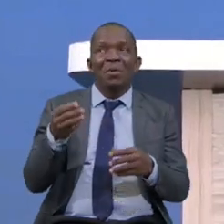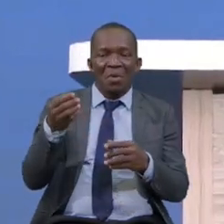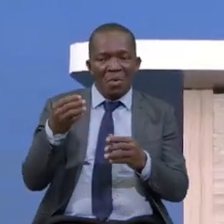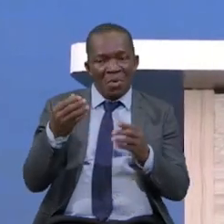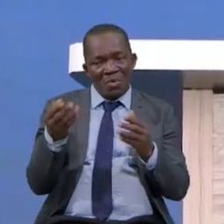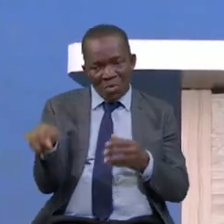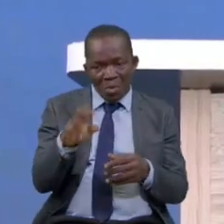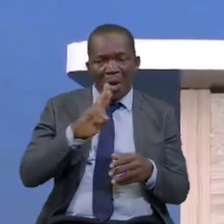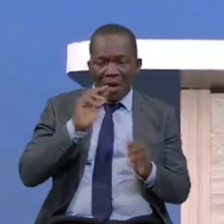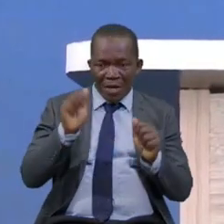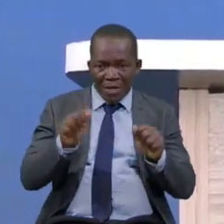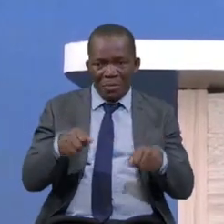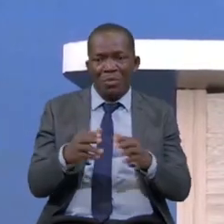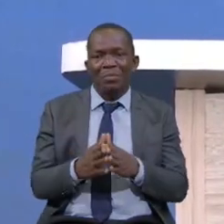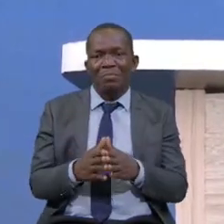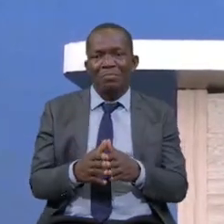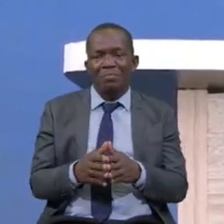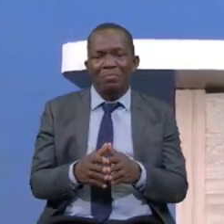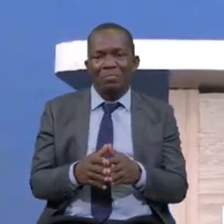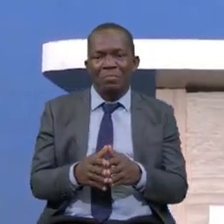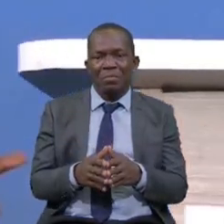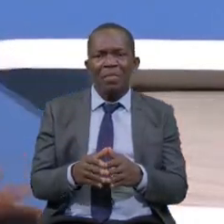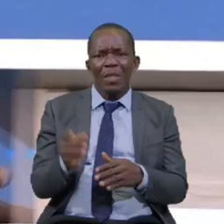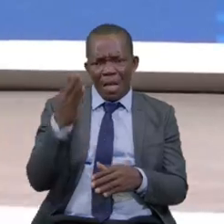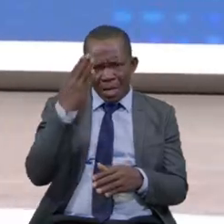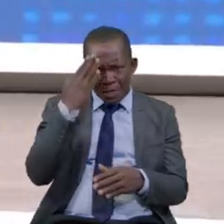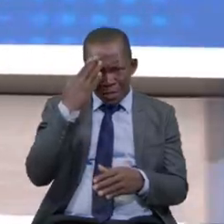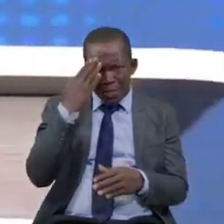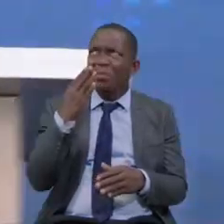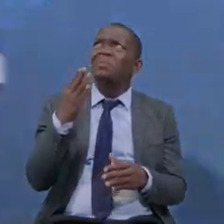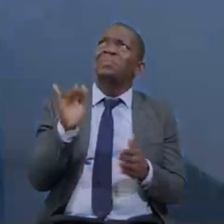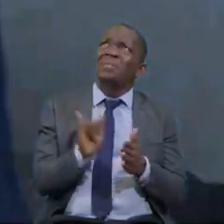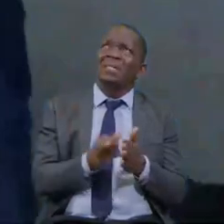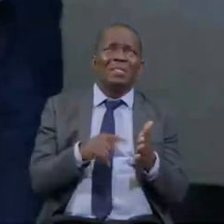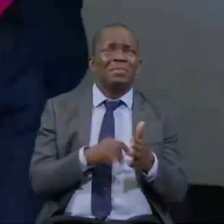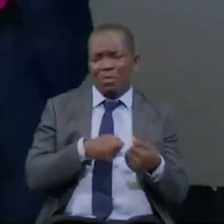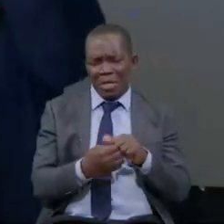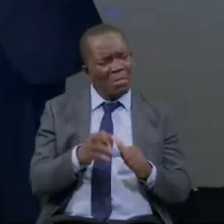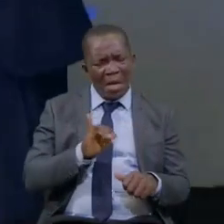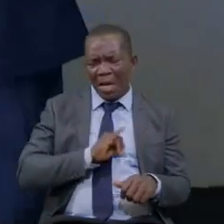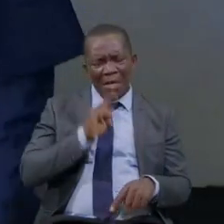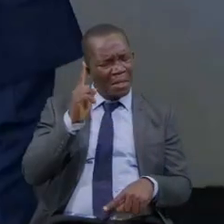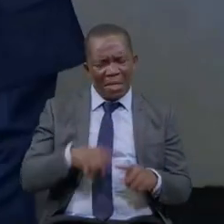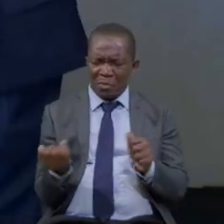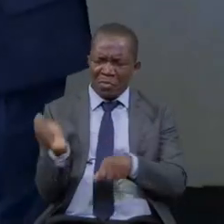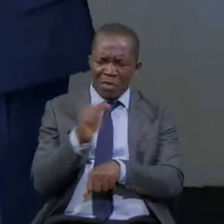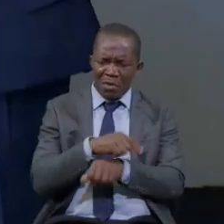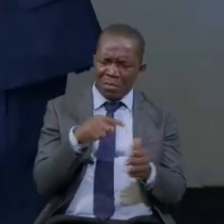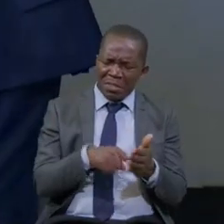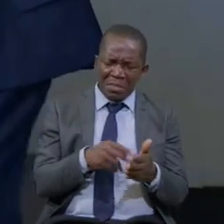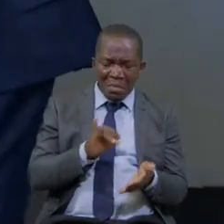envoyé telle tentation? Et tu sais que je ne peux pas vaincre telle tentation-là. Alors, je vais tomber maintenant. Ne mens pas,